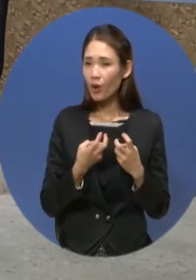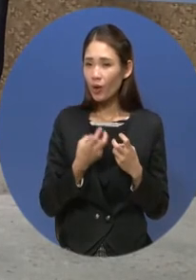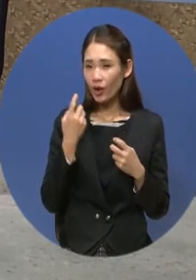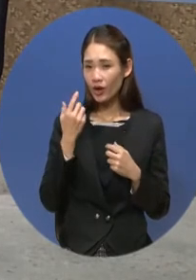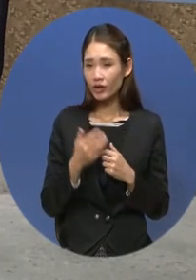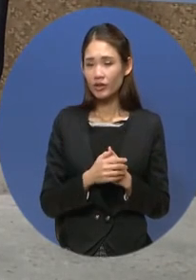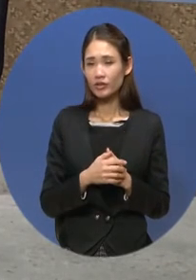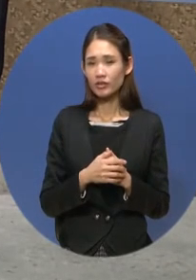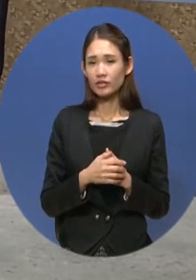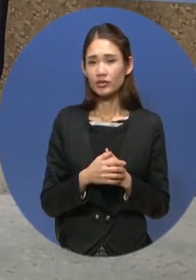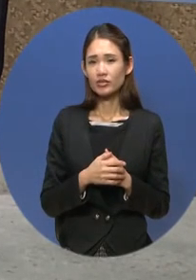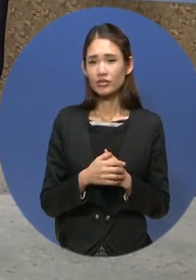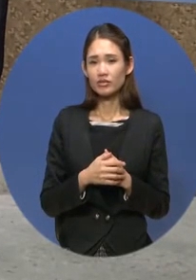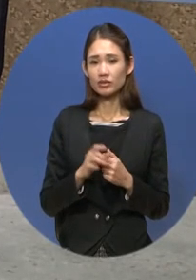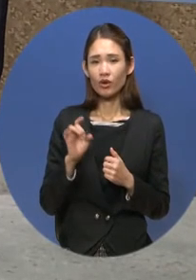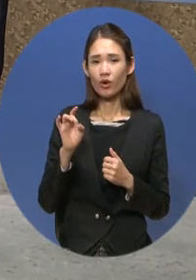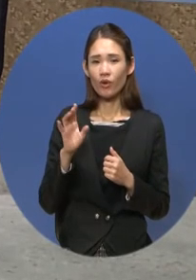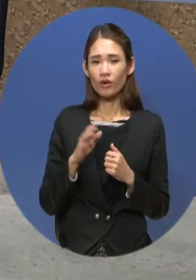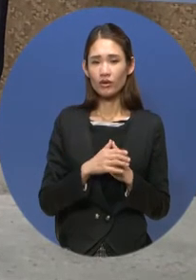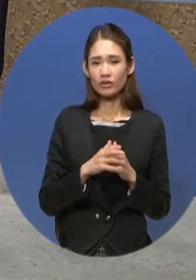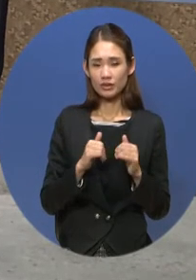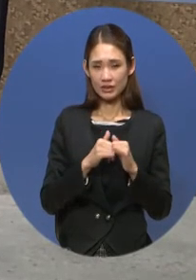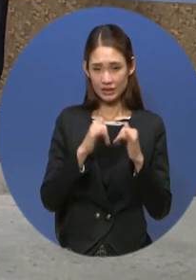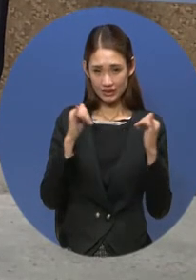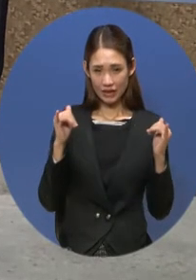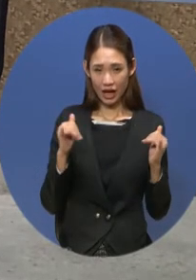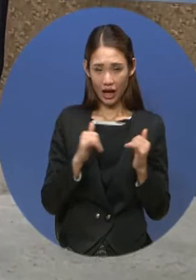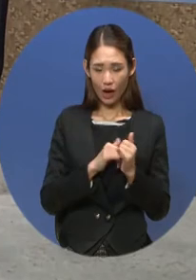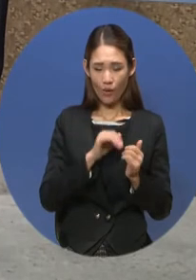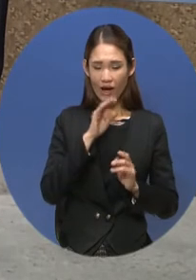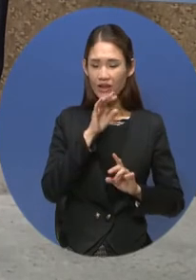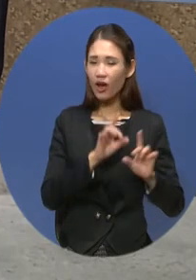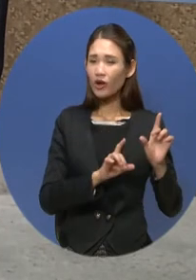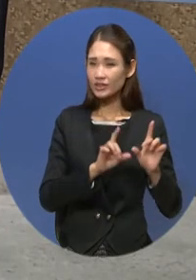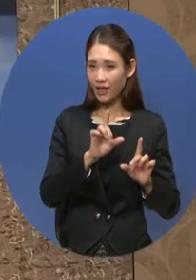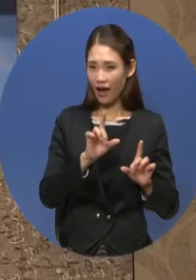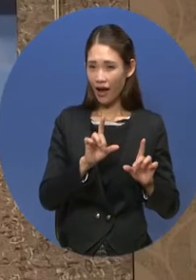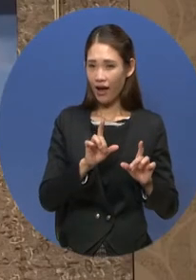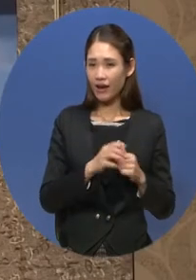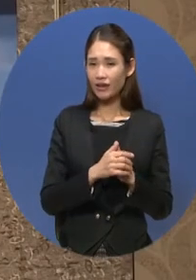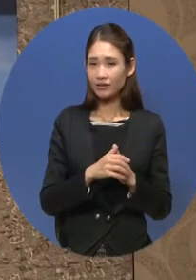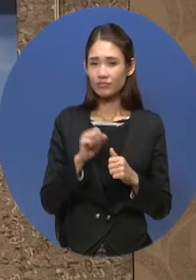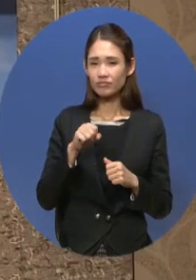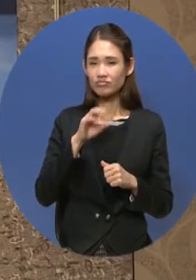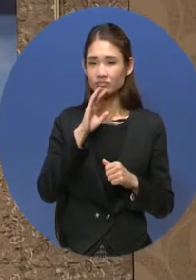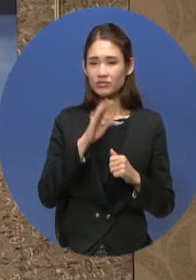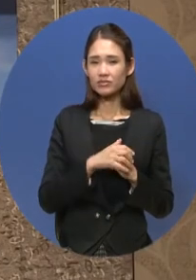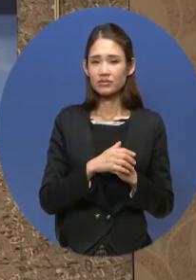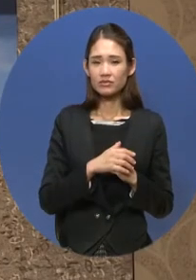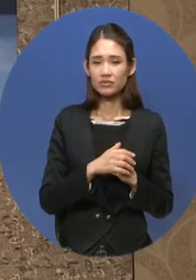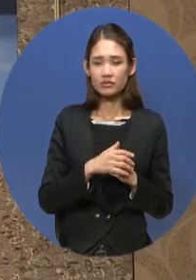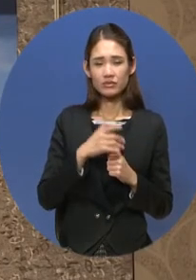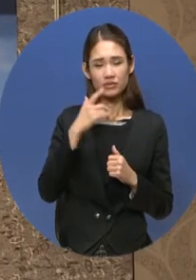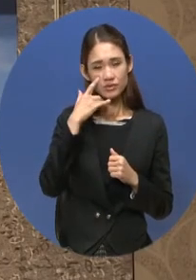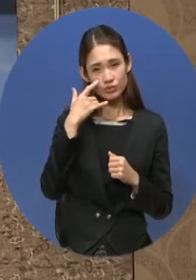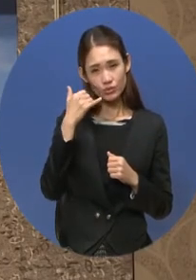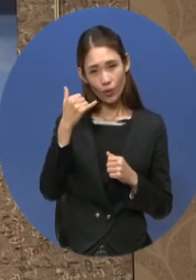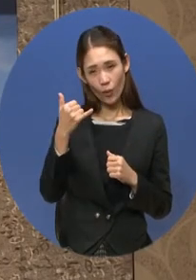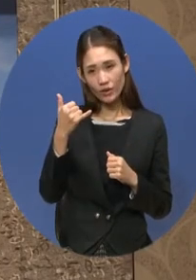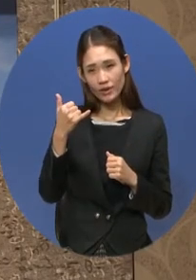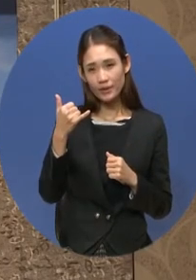보시나요? 이제 사실은 이제 이게 사회적인 현상이기는 해요. 네. 현상이긴 한데 이제 우리